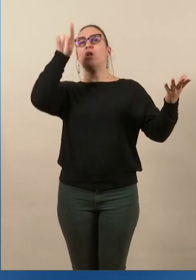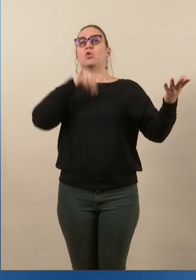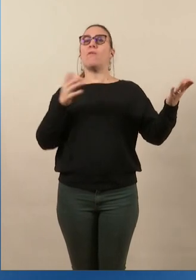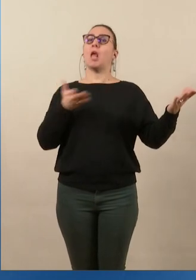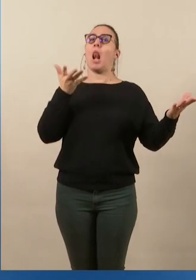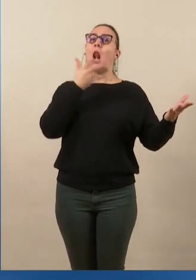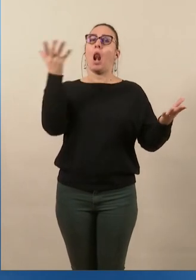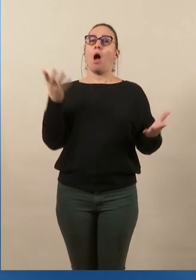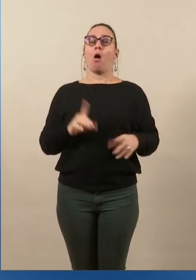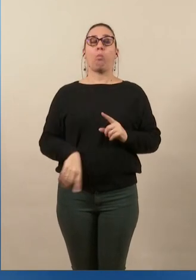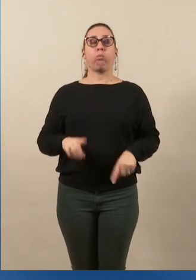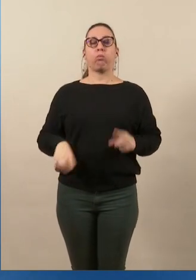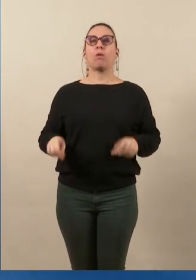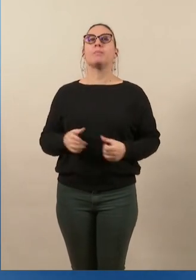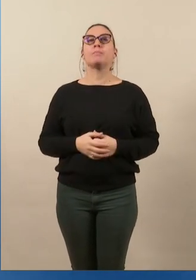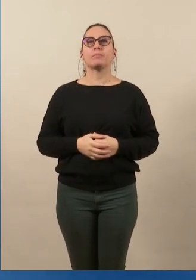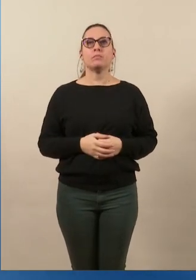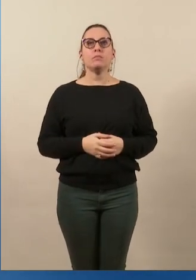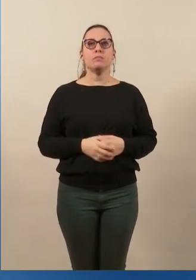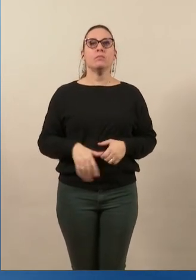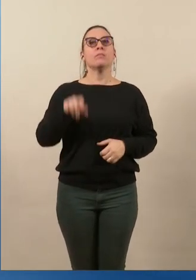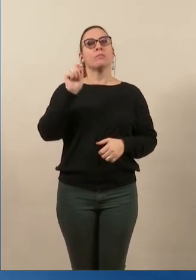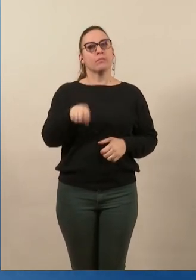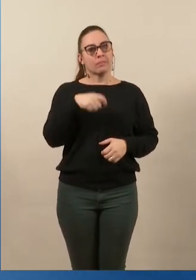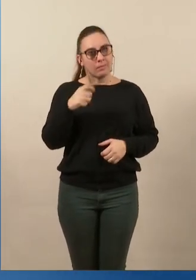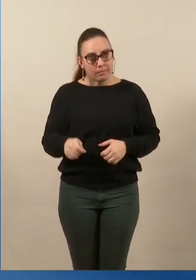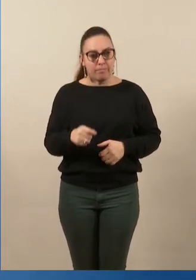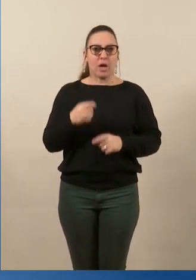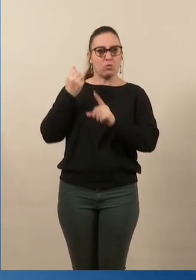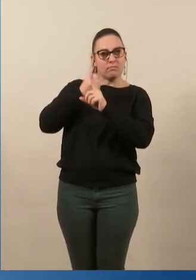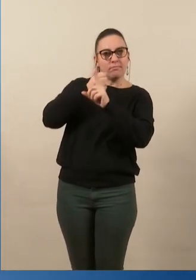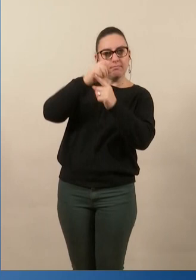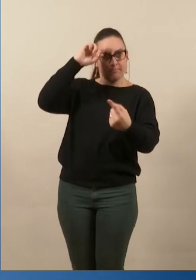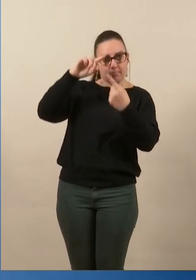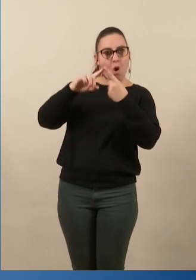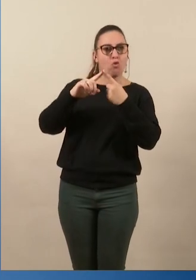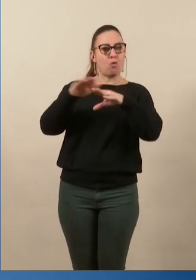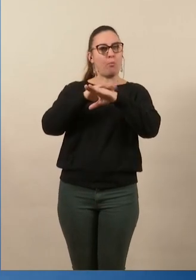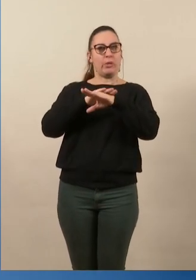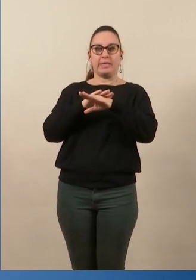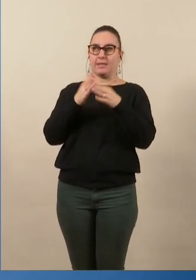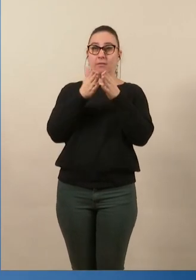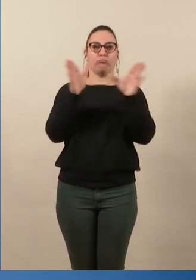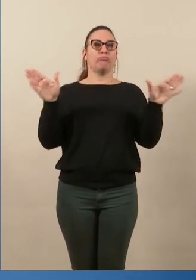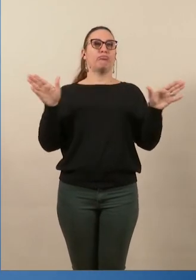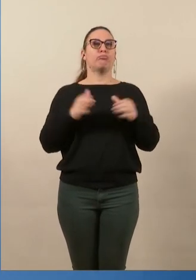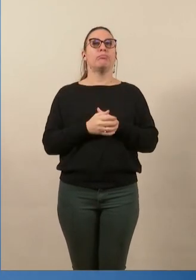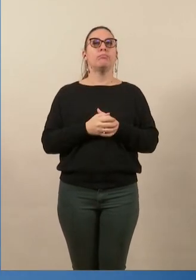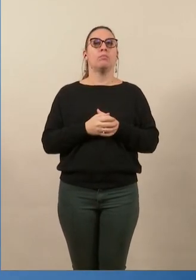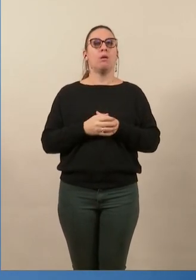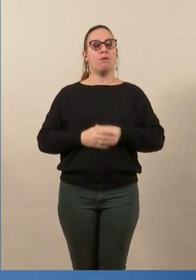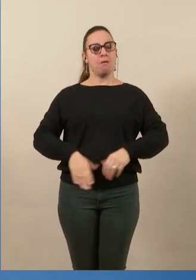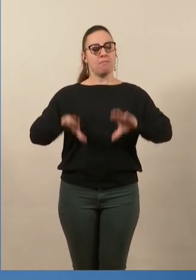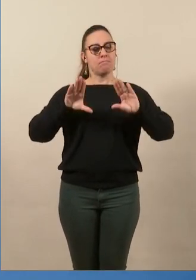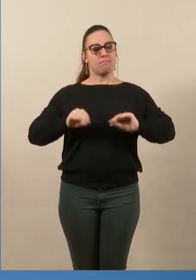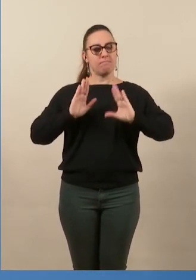semble-t-il bien sûr la réponse à ces enjeux politique est bien plus vaste que cela et multifacett d'abord prendre des positions claires